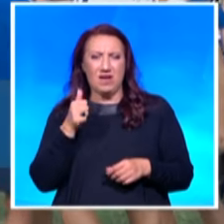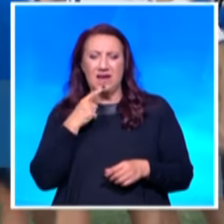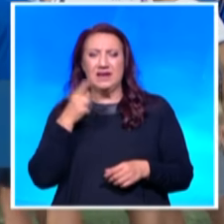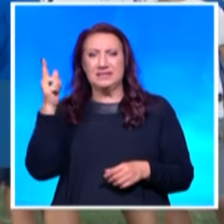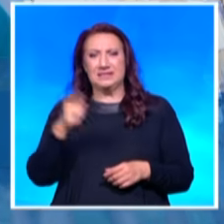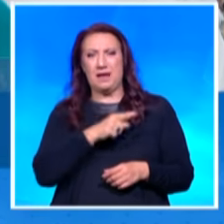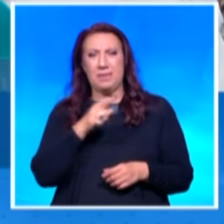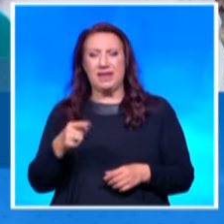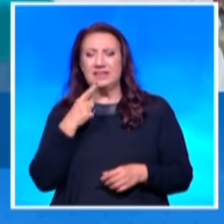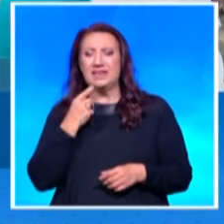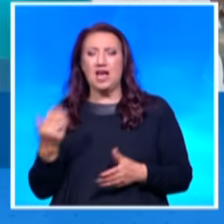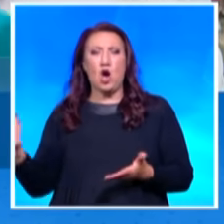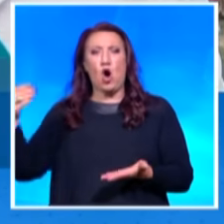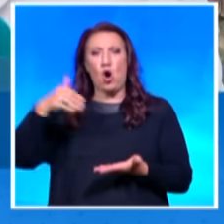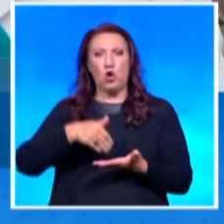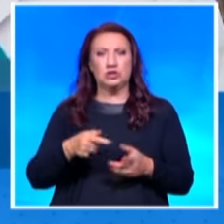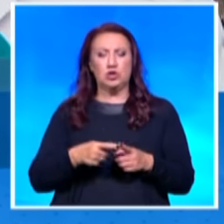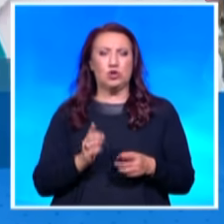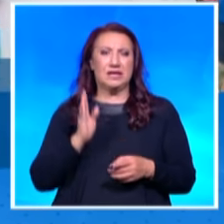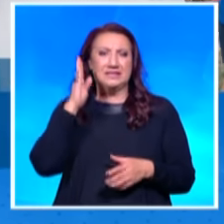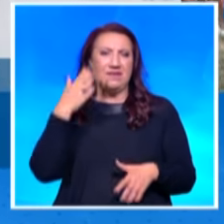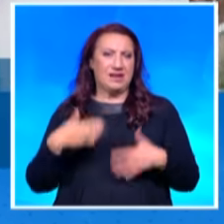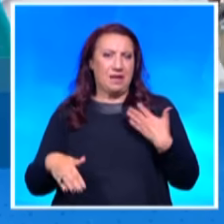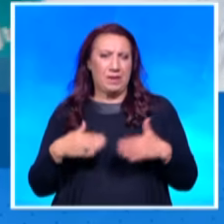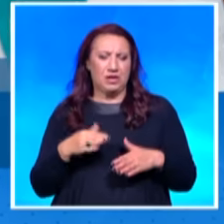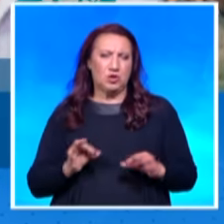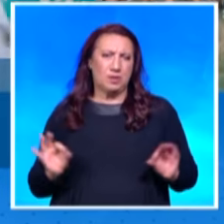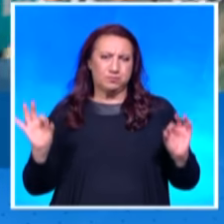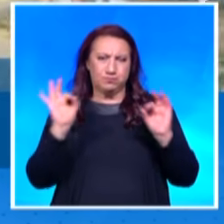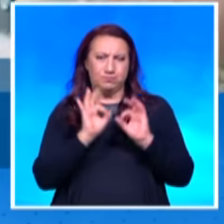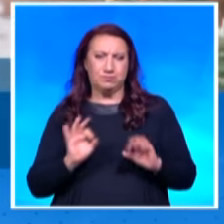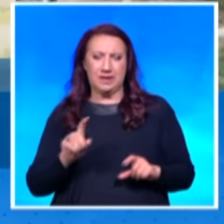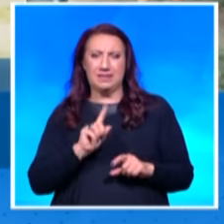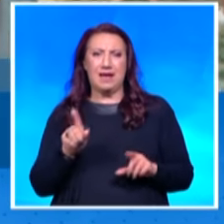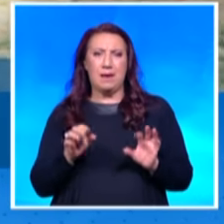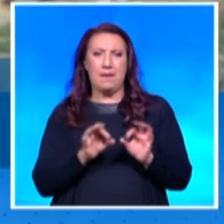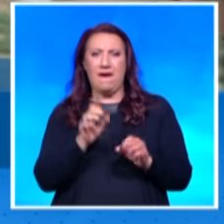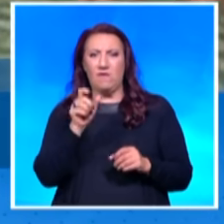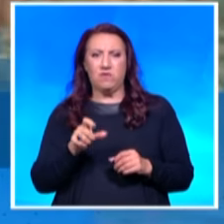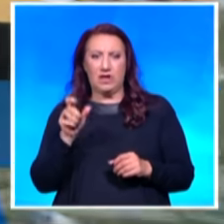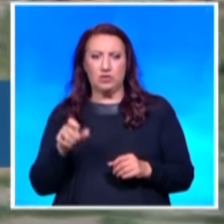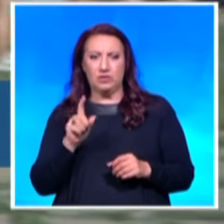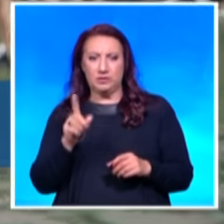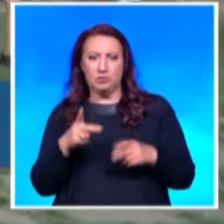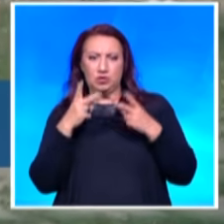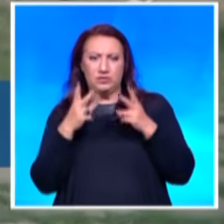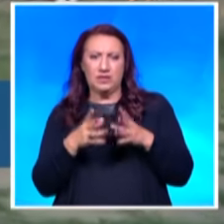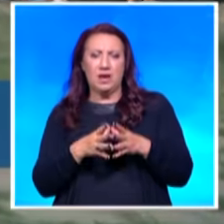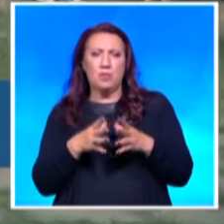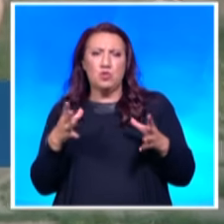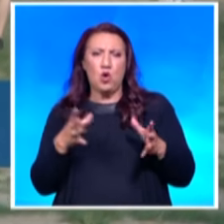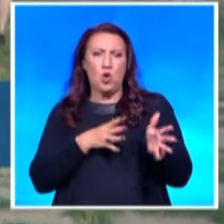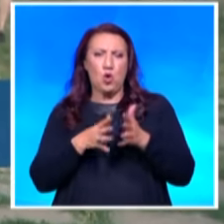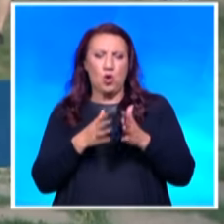да гледа матча днес, т.е. от Северна Македония. Няма да има привърженици. Иначе може да се ориентирате. Страшно много хора, повече